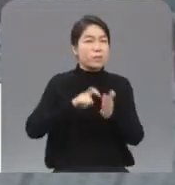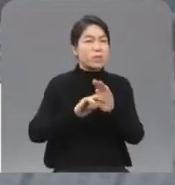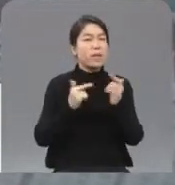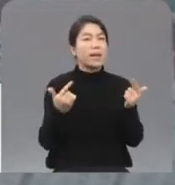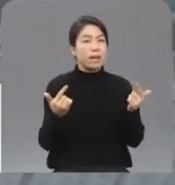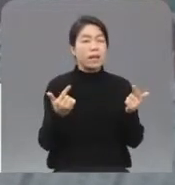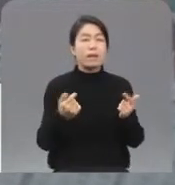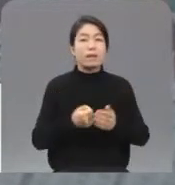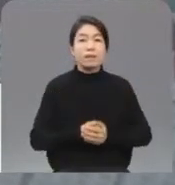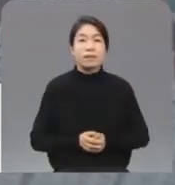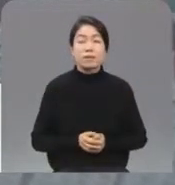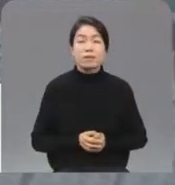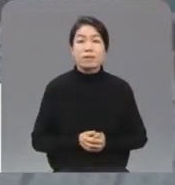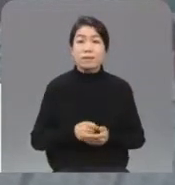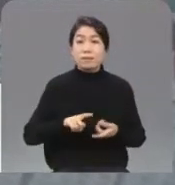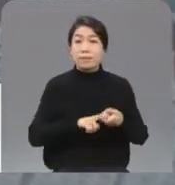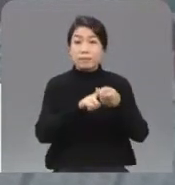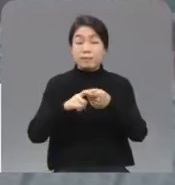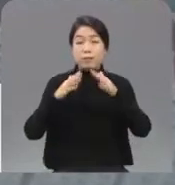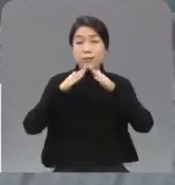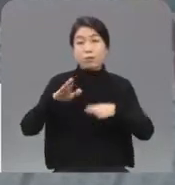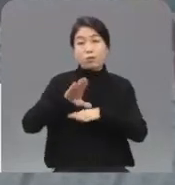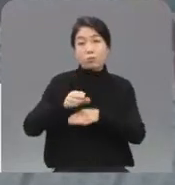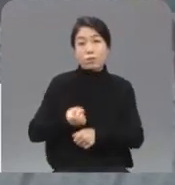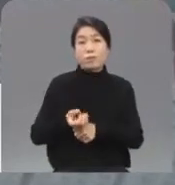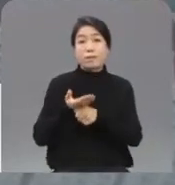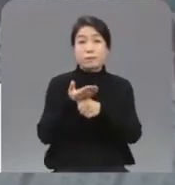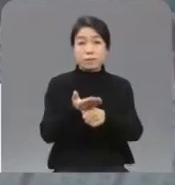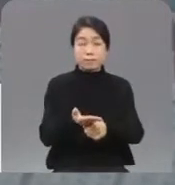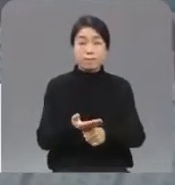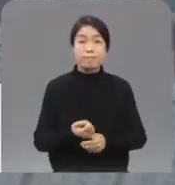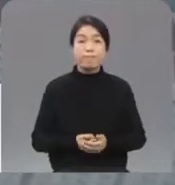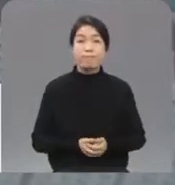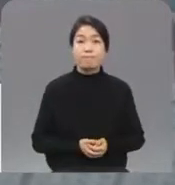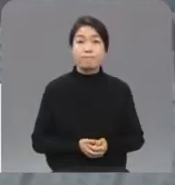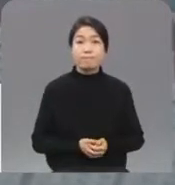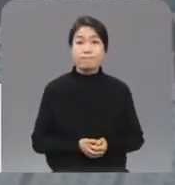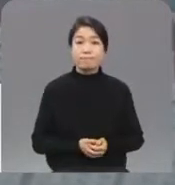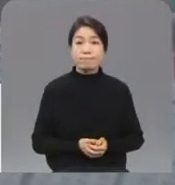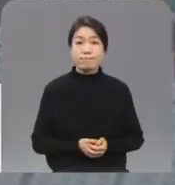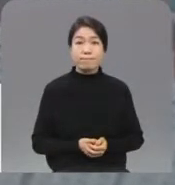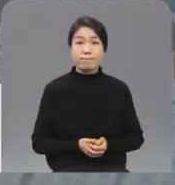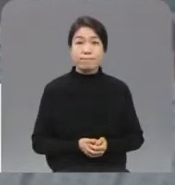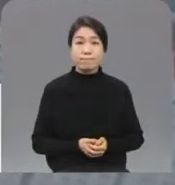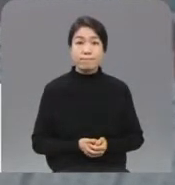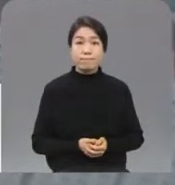않은게 현실입니다 네트워크 소식 전주방송 총국 한주연 기자입니다